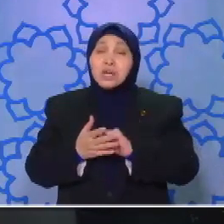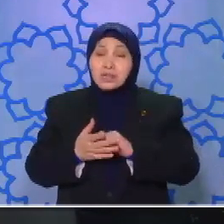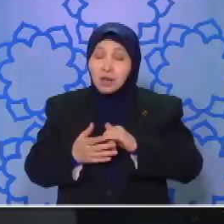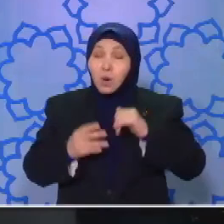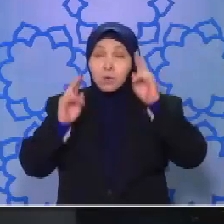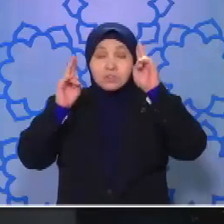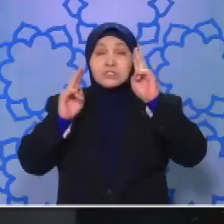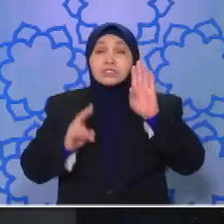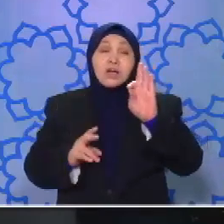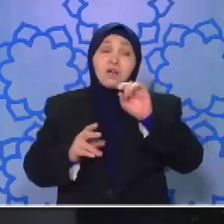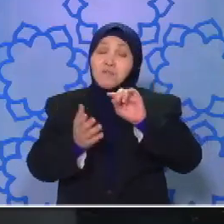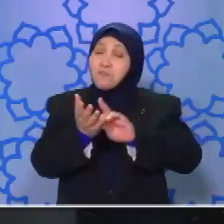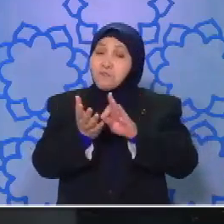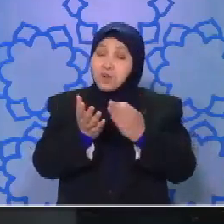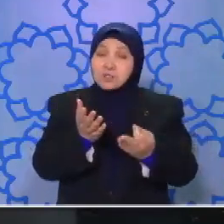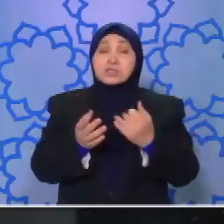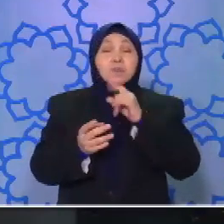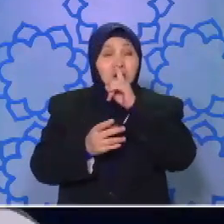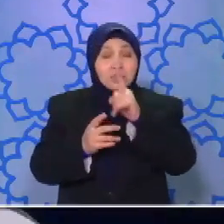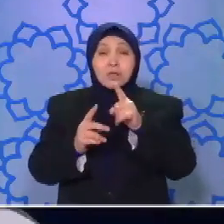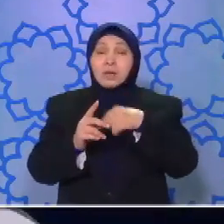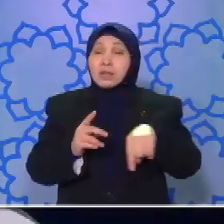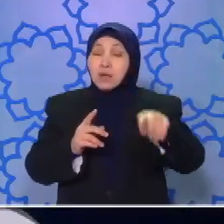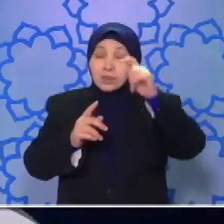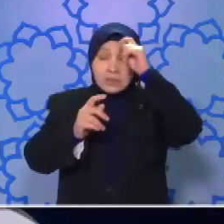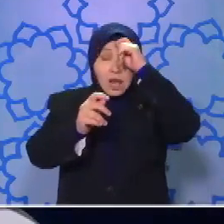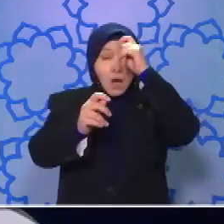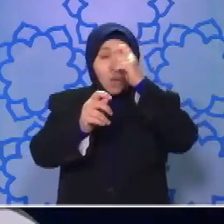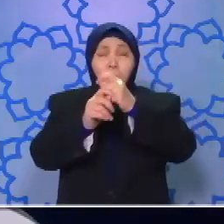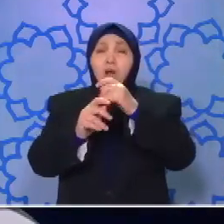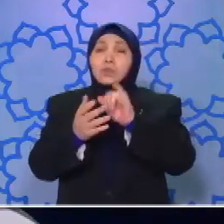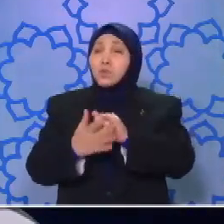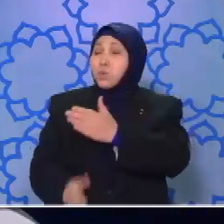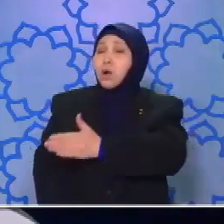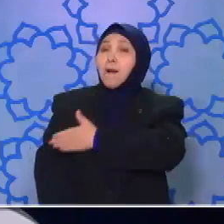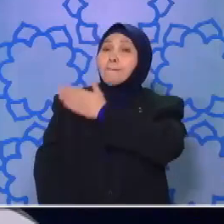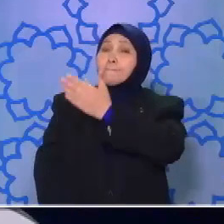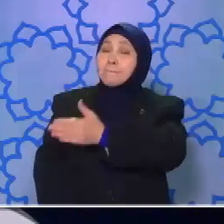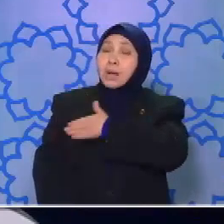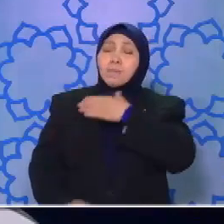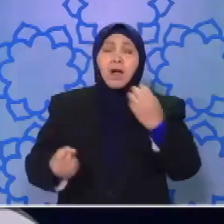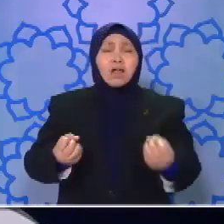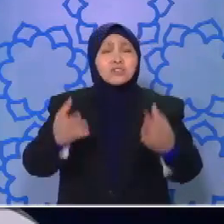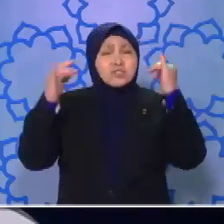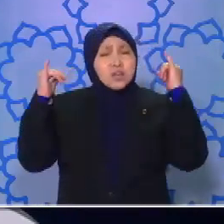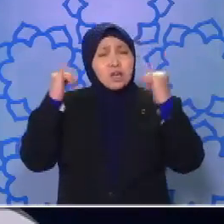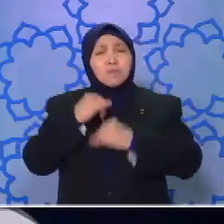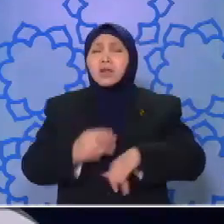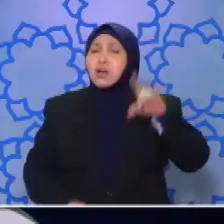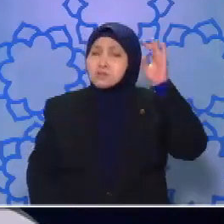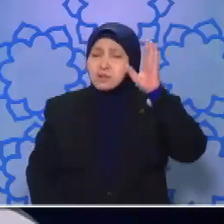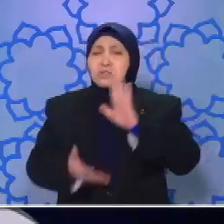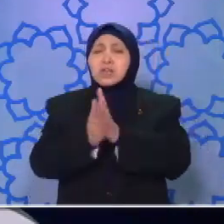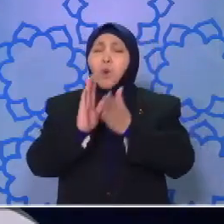boleh relate sikit dengan ayat tadi. Ya, sebenarnya bila Ustaz cakap wattaqu Ustaz ya, seorang hamba bila dia banyak beribadah, dia insya-Allah menjadi